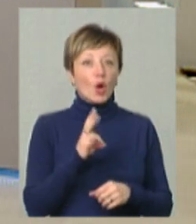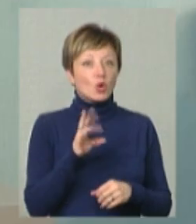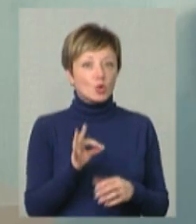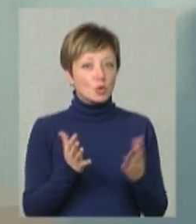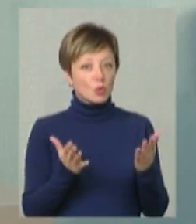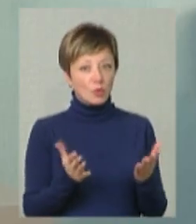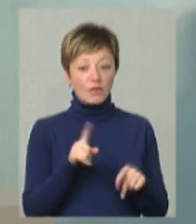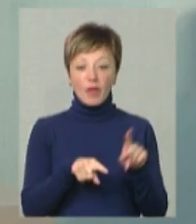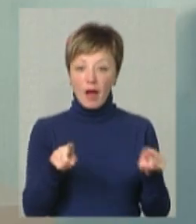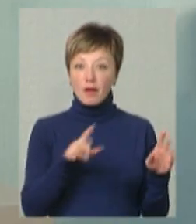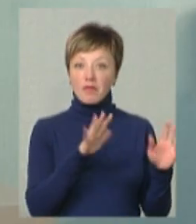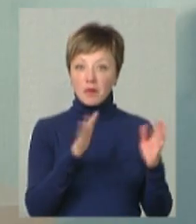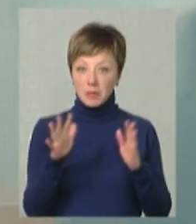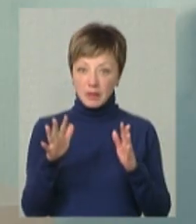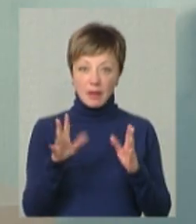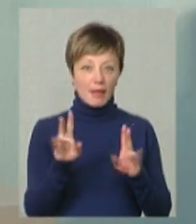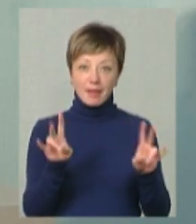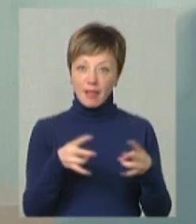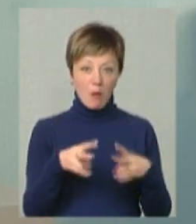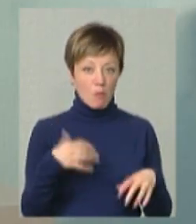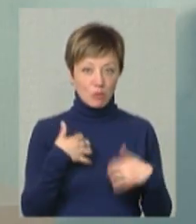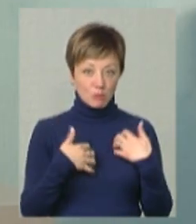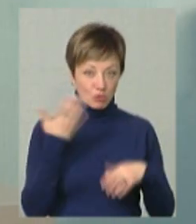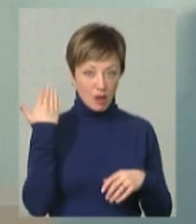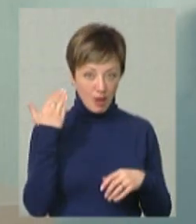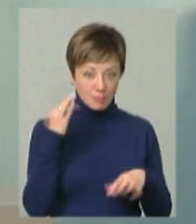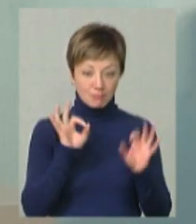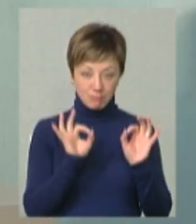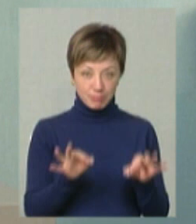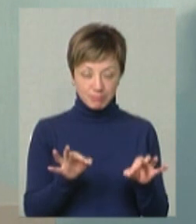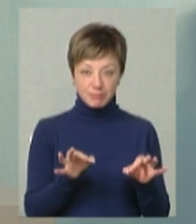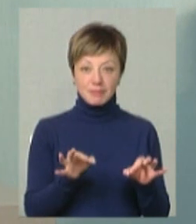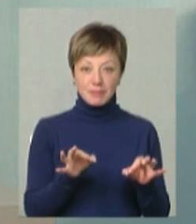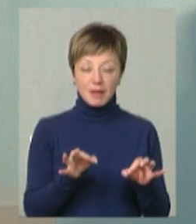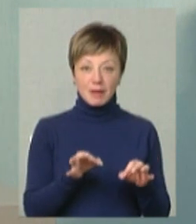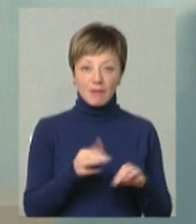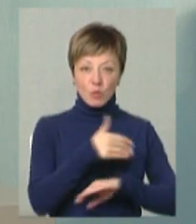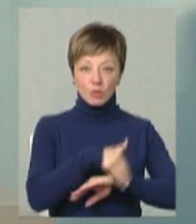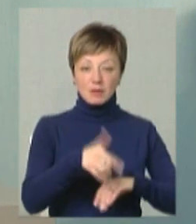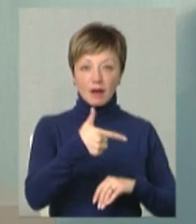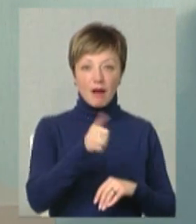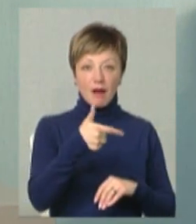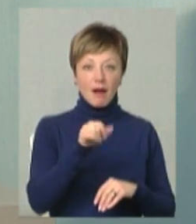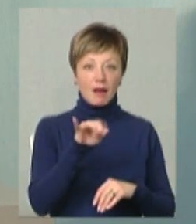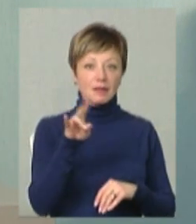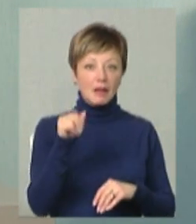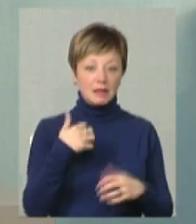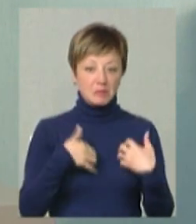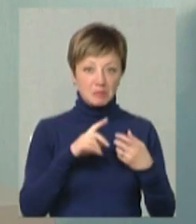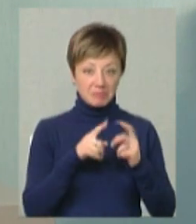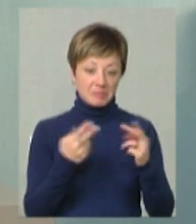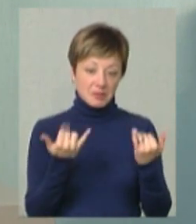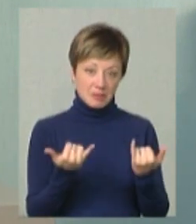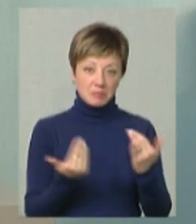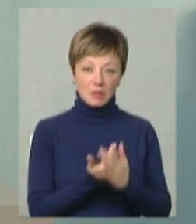і в деяких випадках і не поспішати, як з Старобульварною. Але разом з тим, знову ж повернемося